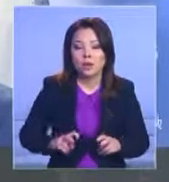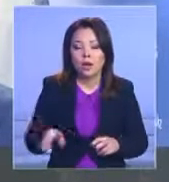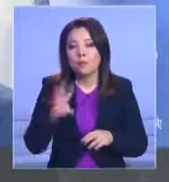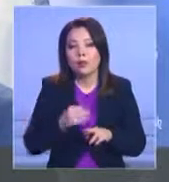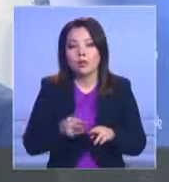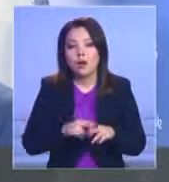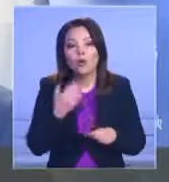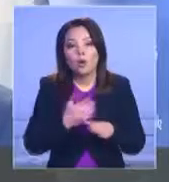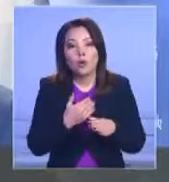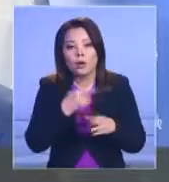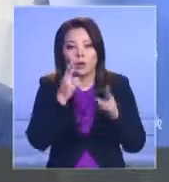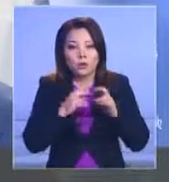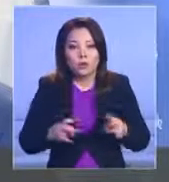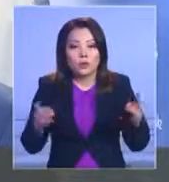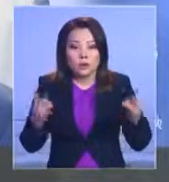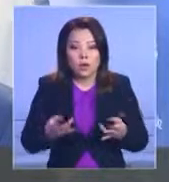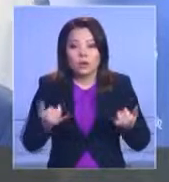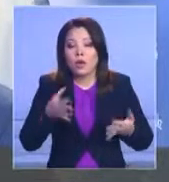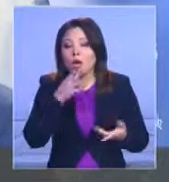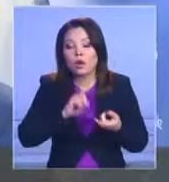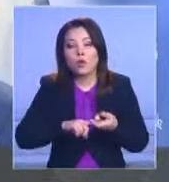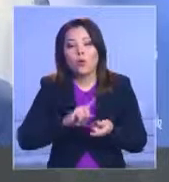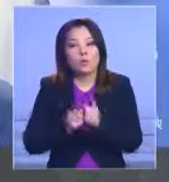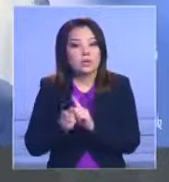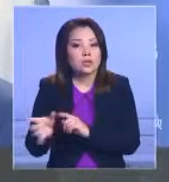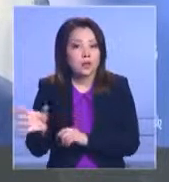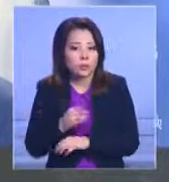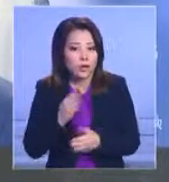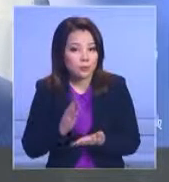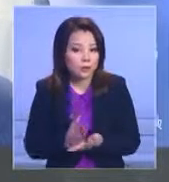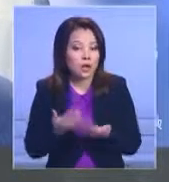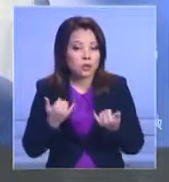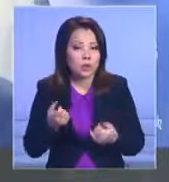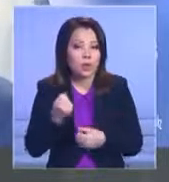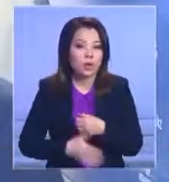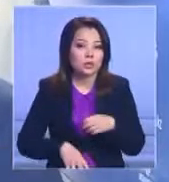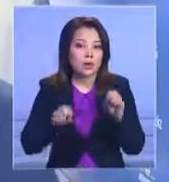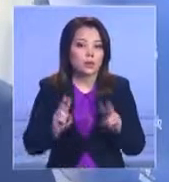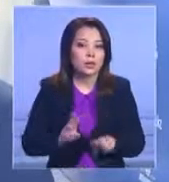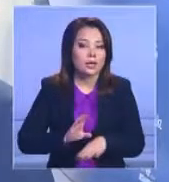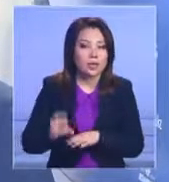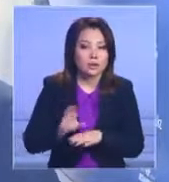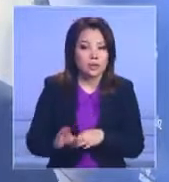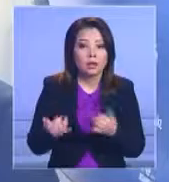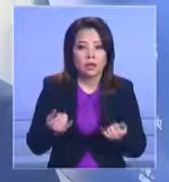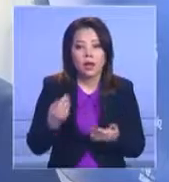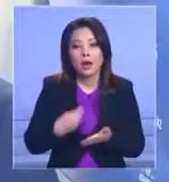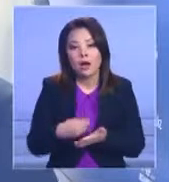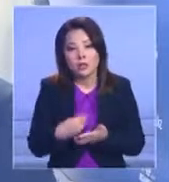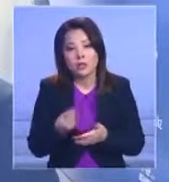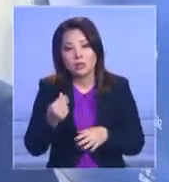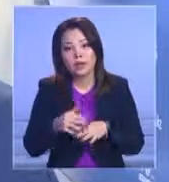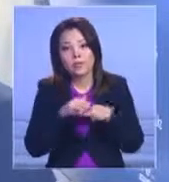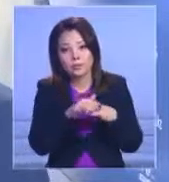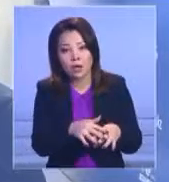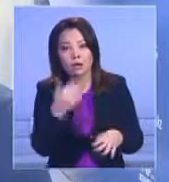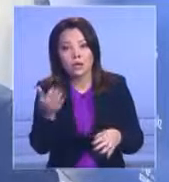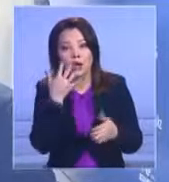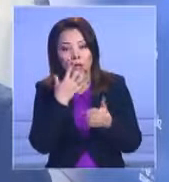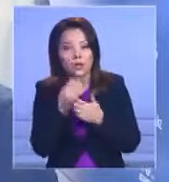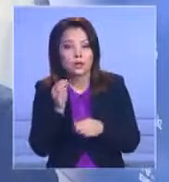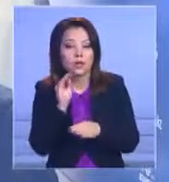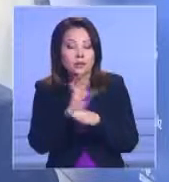Өйткені қазір заман өзгеріп жатыр. Егер бір орталық болатын болса, экспорттық орталық болатын болса, соған жаңа қаржы құйып, соның ішінде тағы